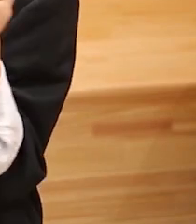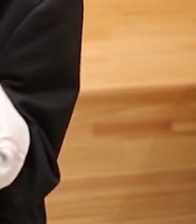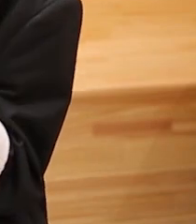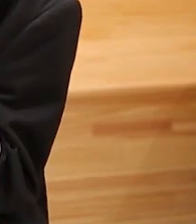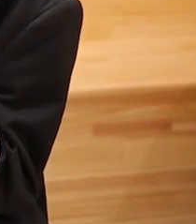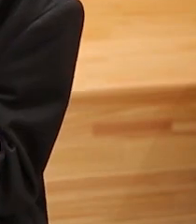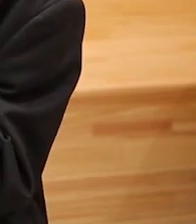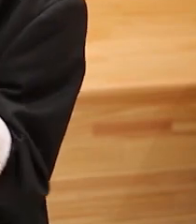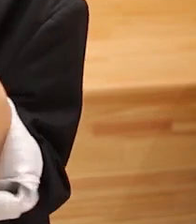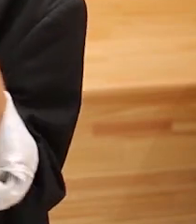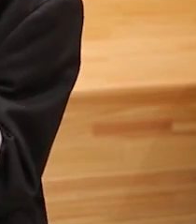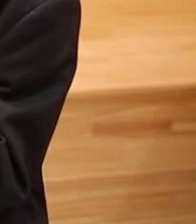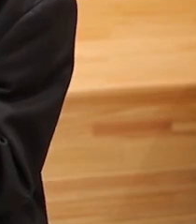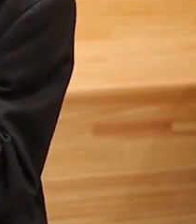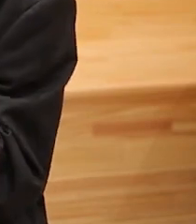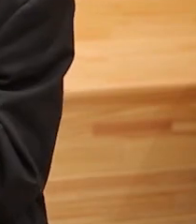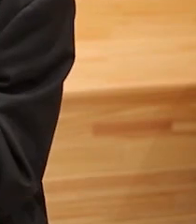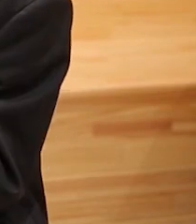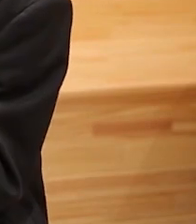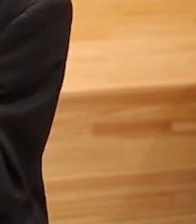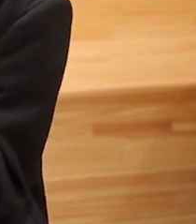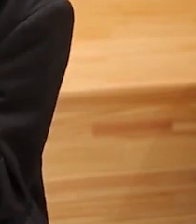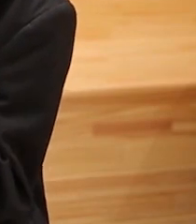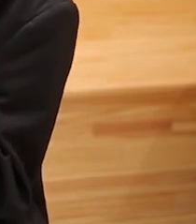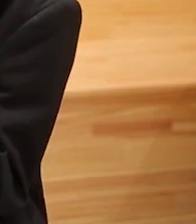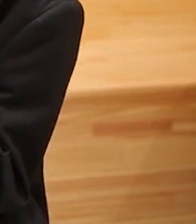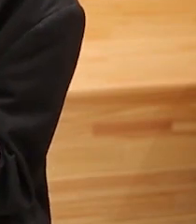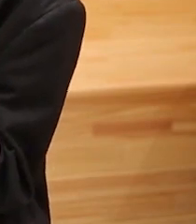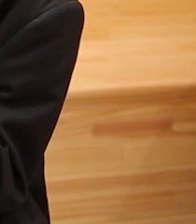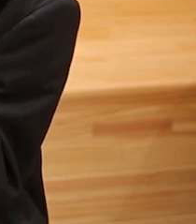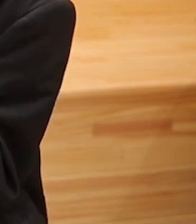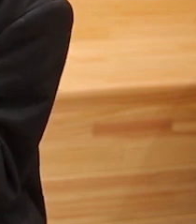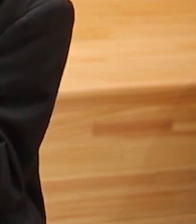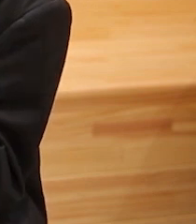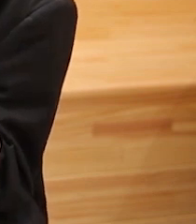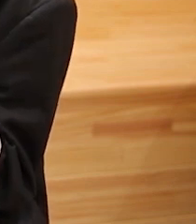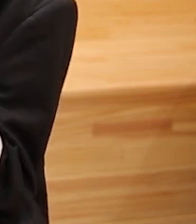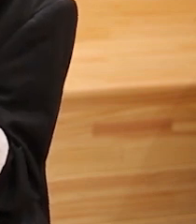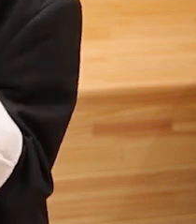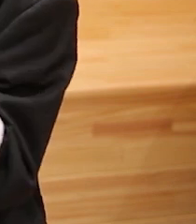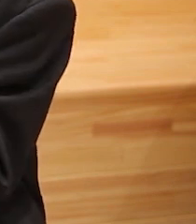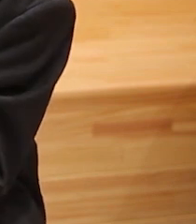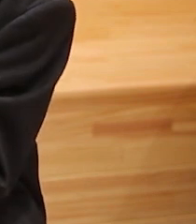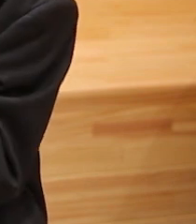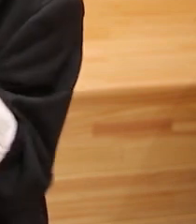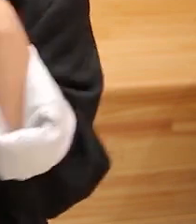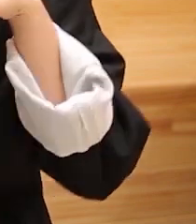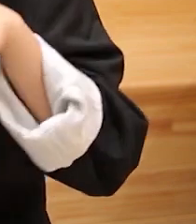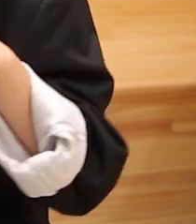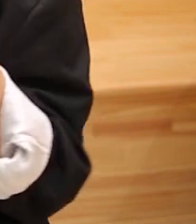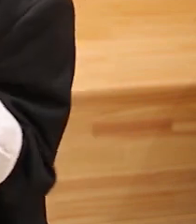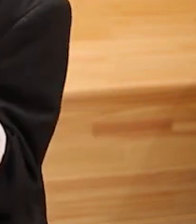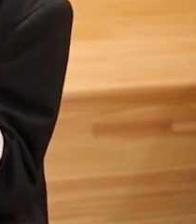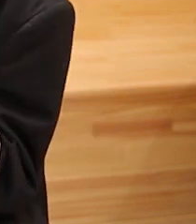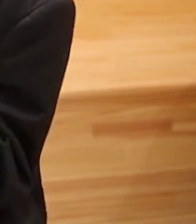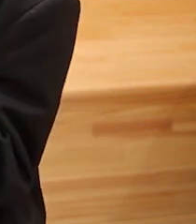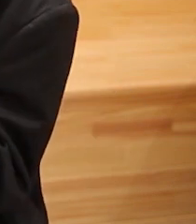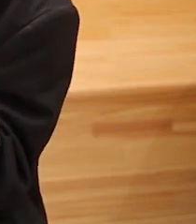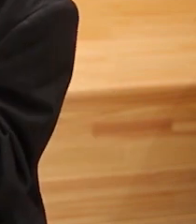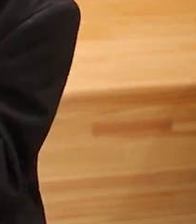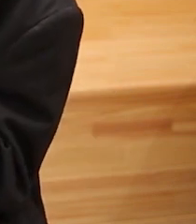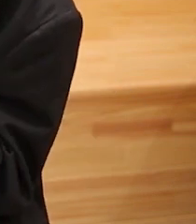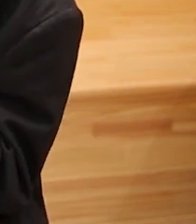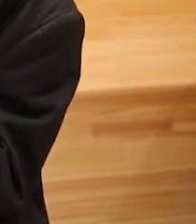청각장애인이 겪은 공무원과의 에피소드가 만화 형식으로 보여진다. 지갑을 잃어버리고 당황해하고 있는